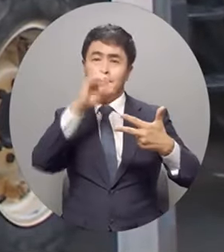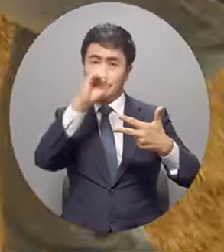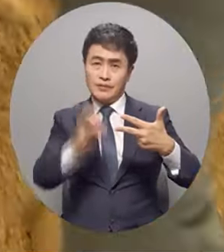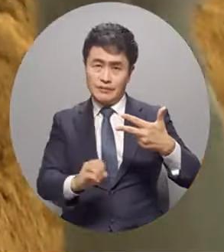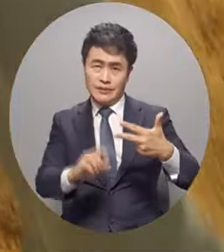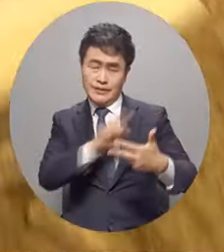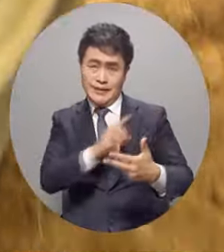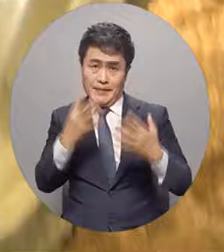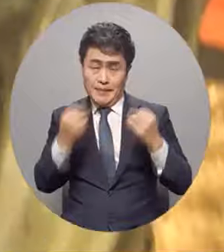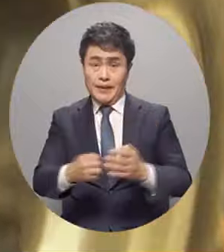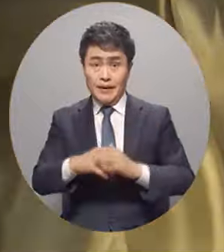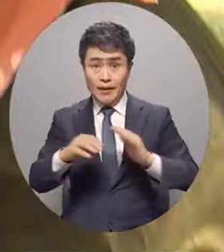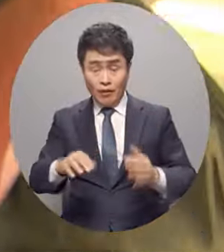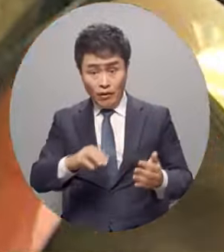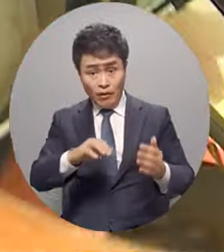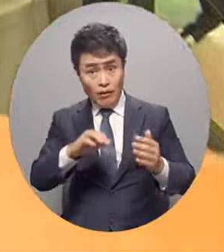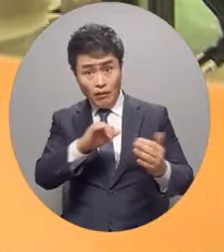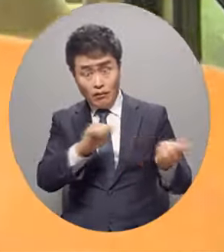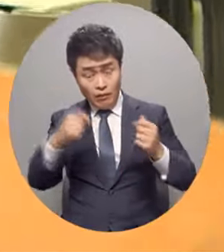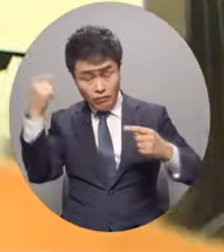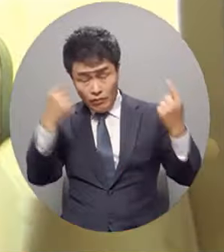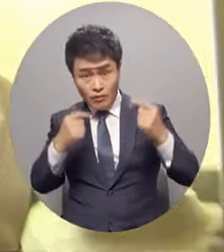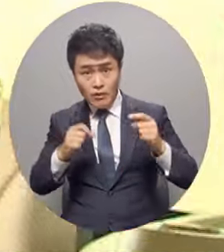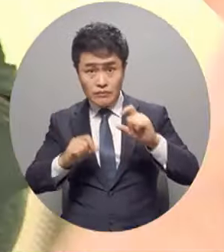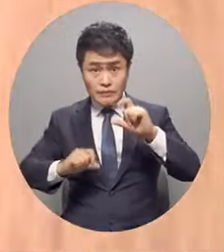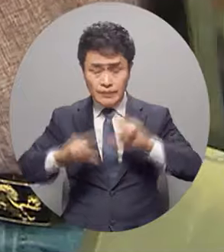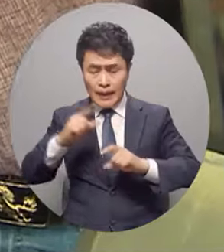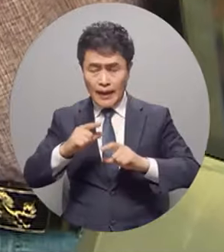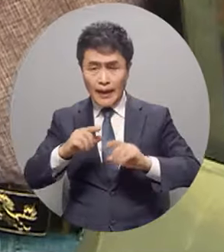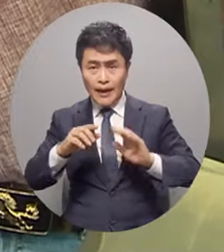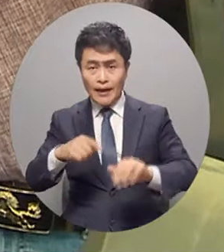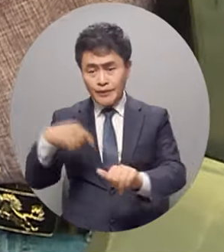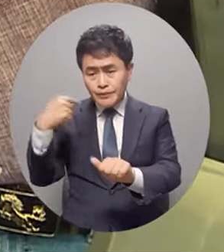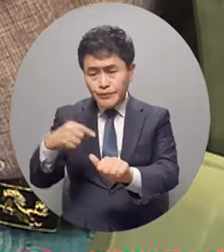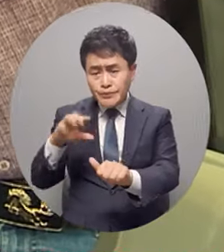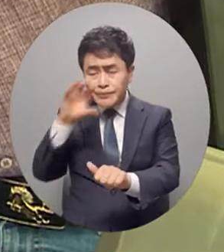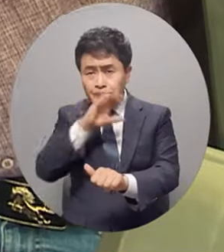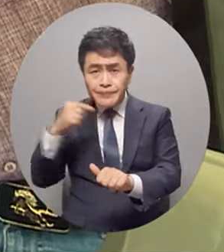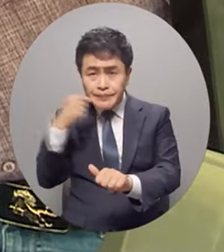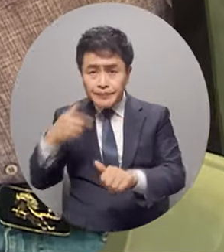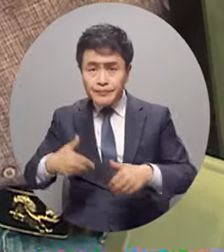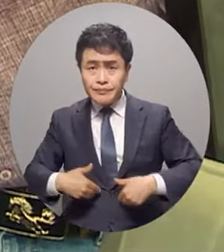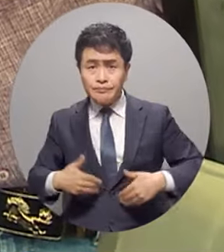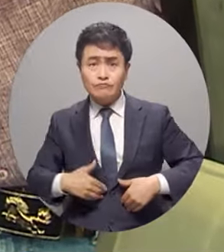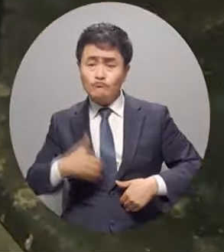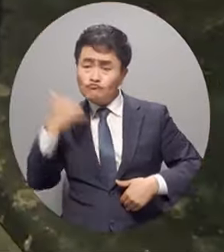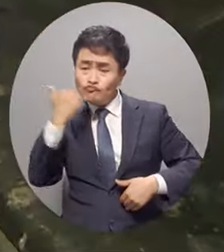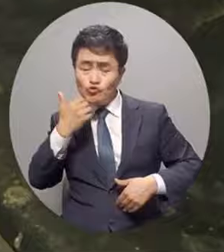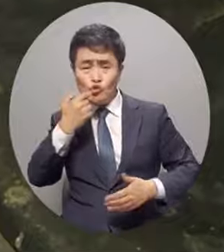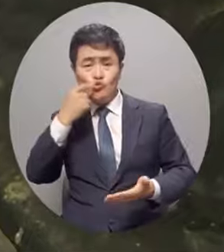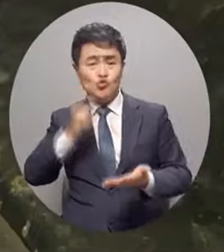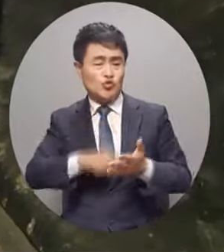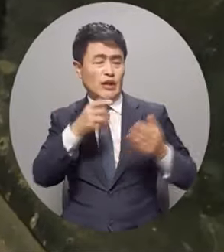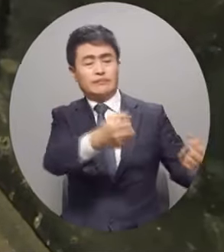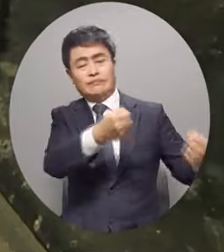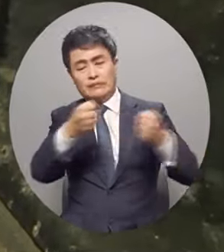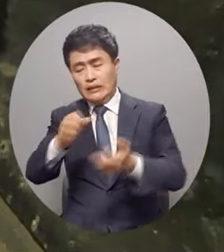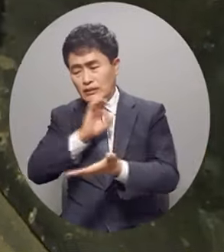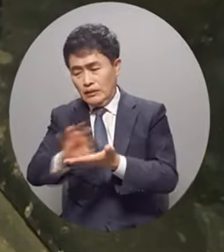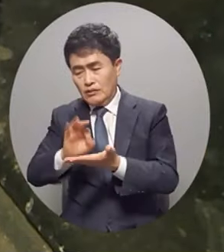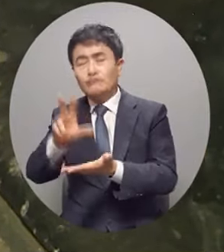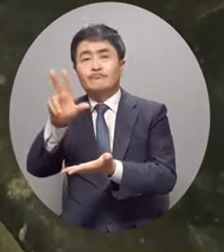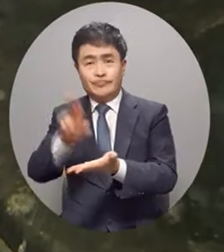많았습니다. 사상률이 높은 만큼 철저한 운전 자격이 요구되지만 아무나 쉽게 가져다 쓴다는 점도